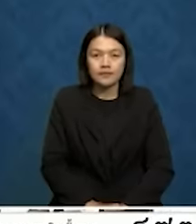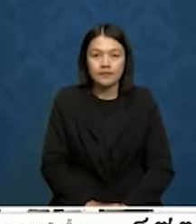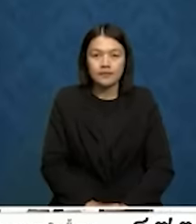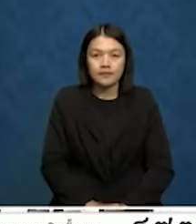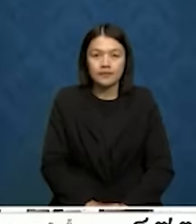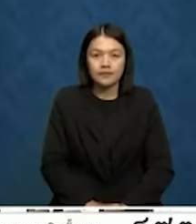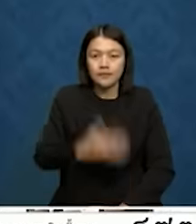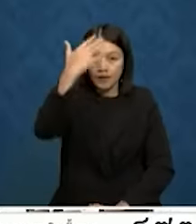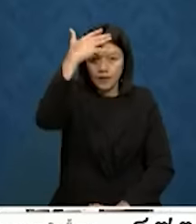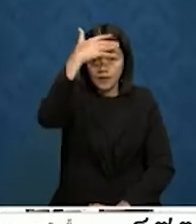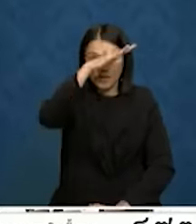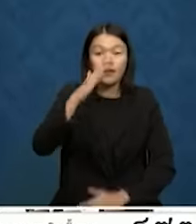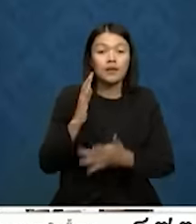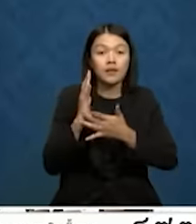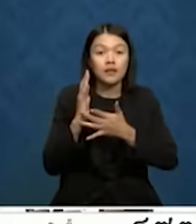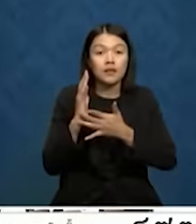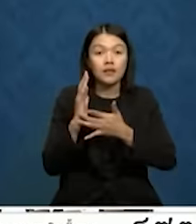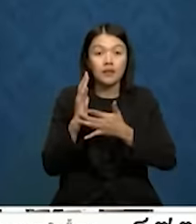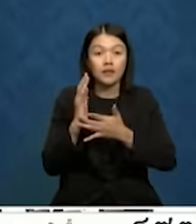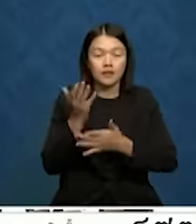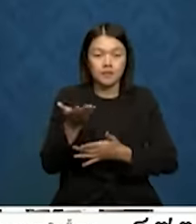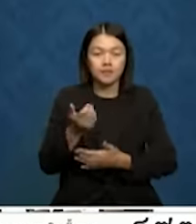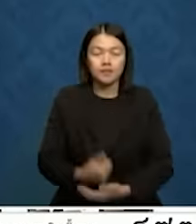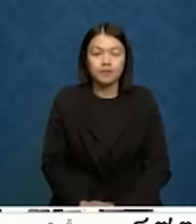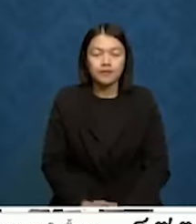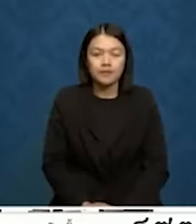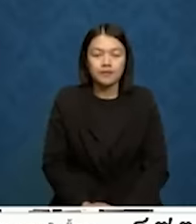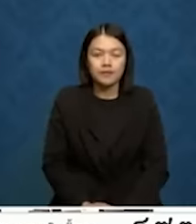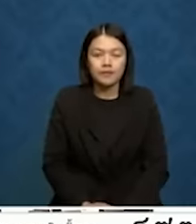คุณณัฐพงศ์เรื่องปัญญวุฒิจะขออภิปรายตอนนี้นะครับ